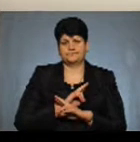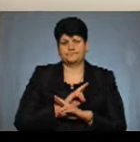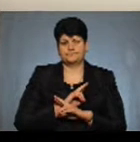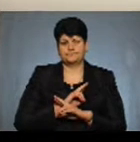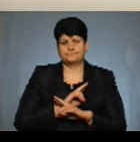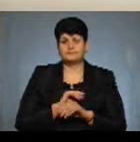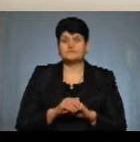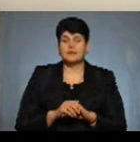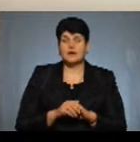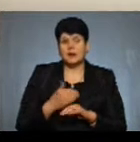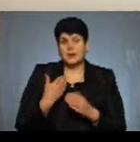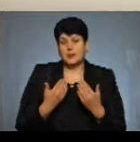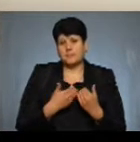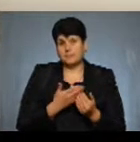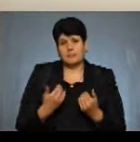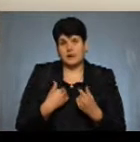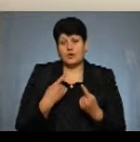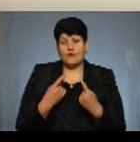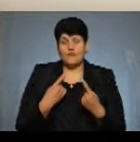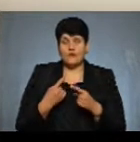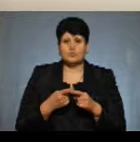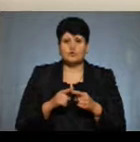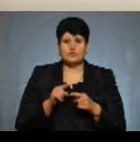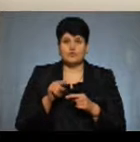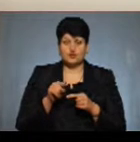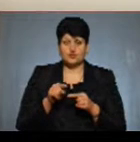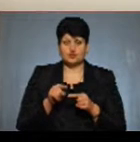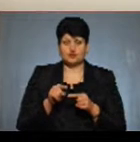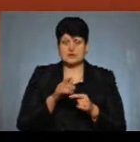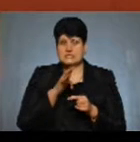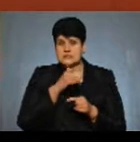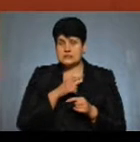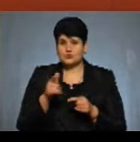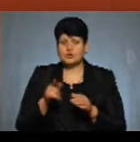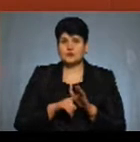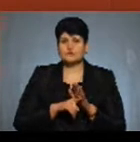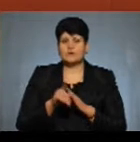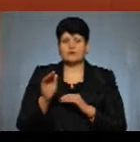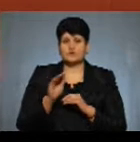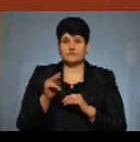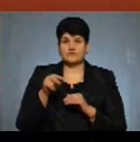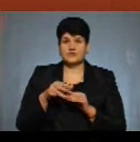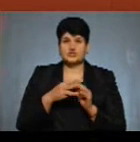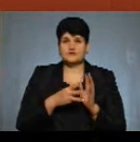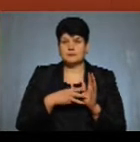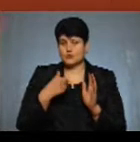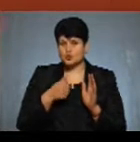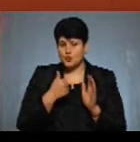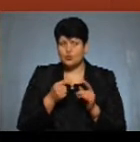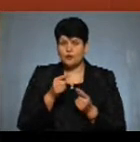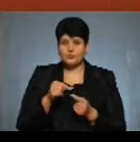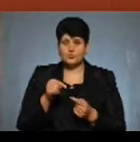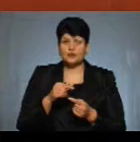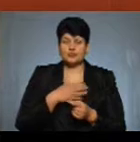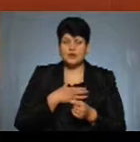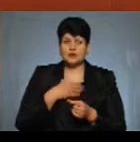випадки. Ну, ми говоримо, що в цьому підсезоні, який розпочався з жовтня 2018 року, відповідно,